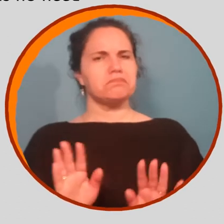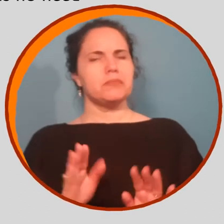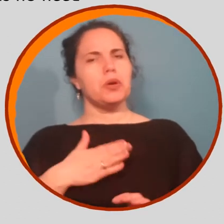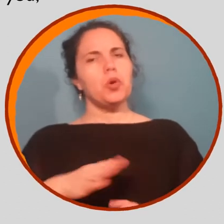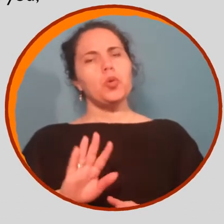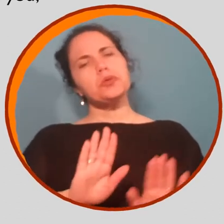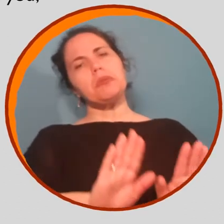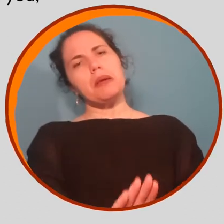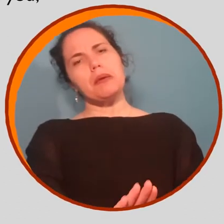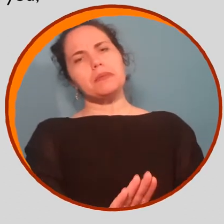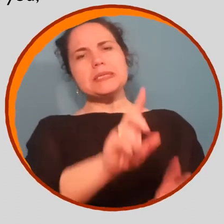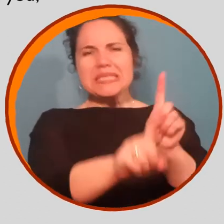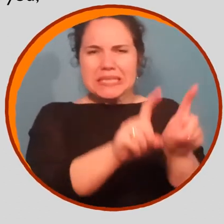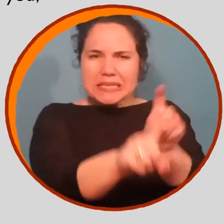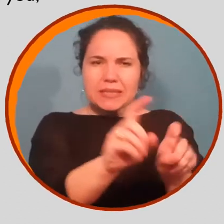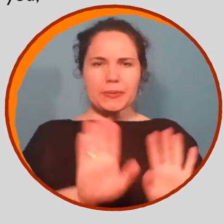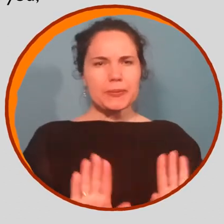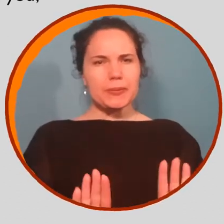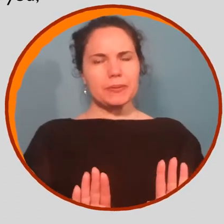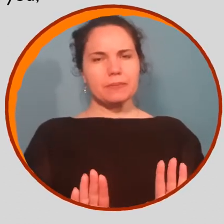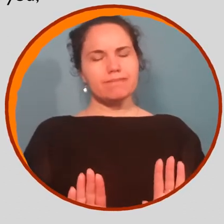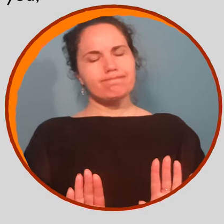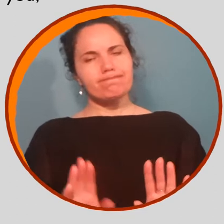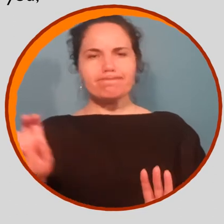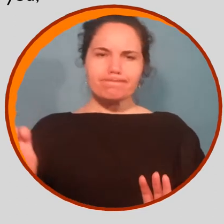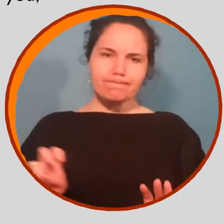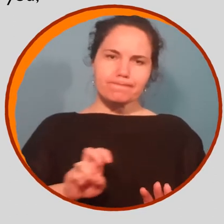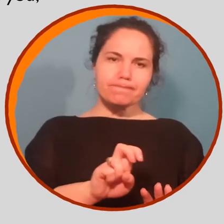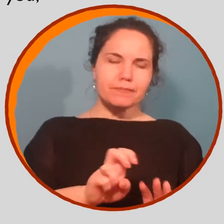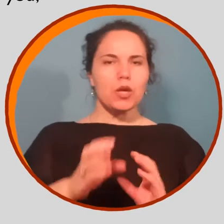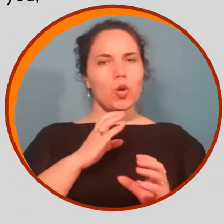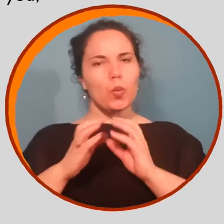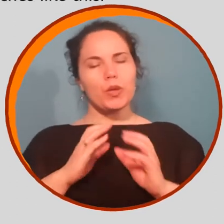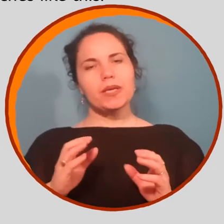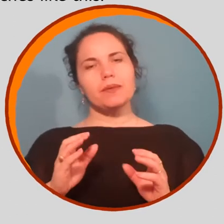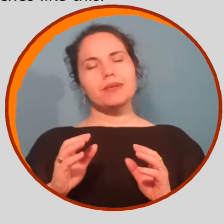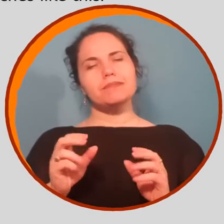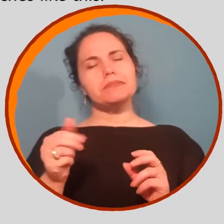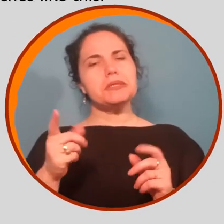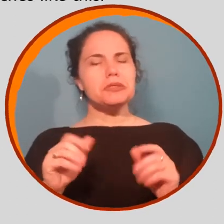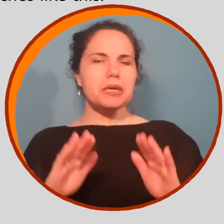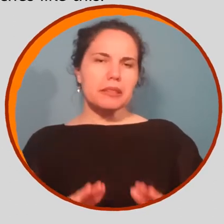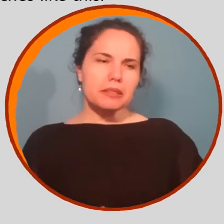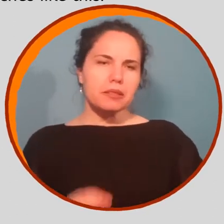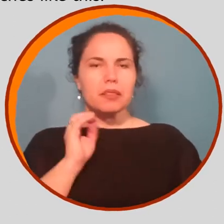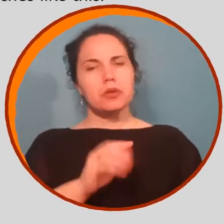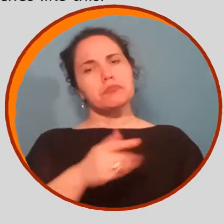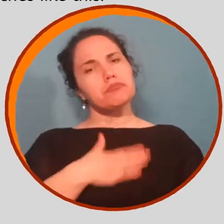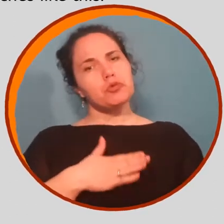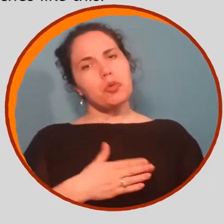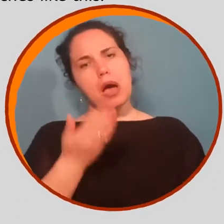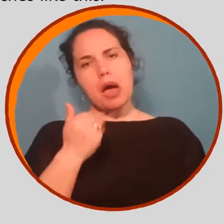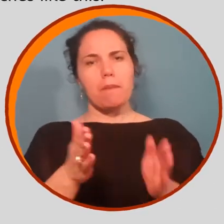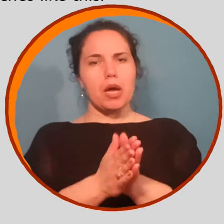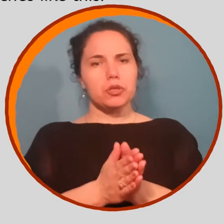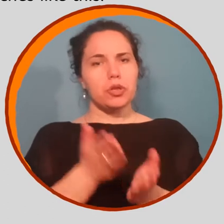ka nevojë për këtë presion. Mund të thot prindi që të donim që ti ishe dhe ti për drek me ne, me gjitha të ti si ta vendosësh. Ka më shumë gjasa që